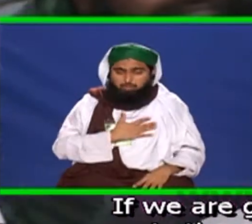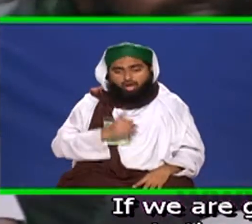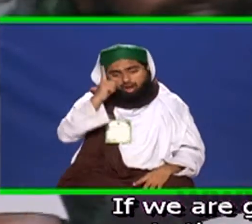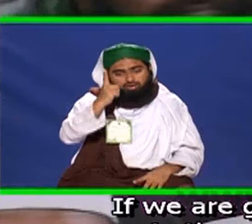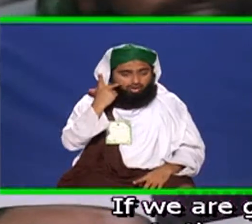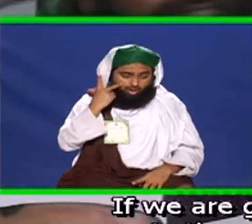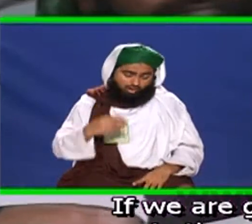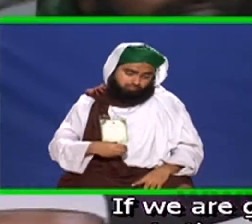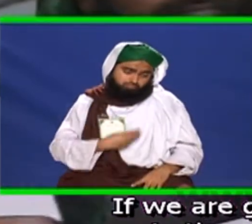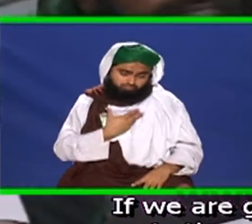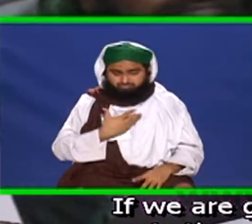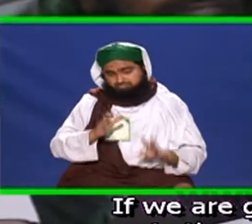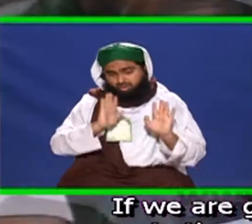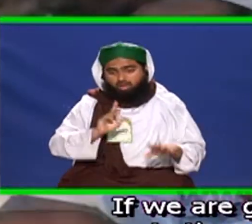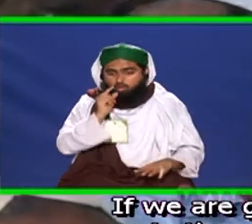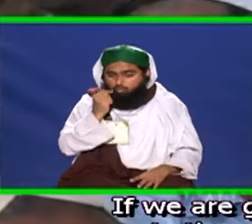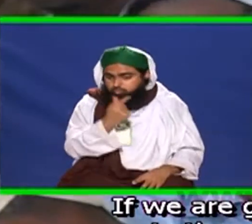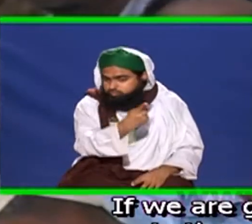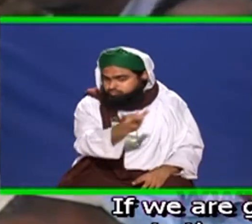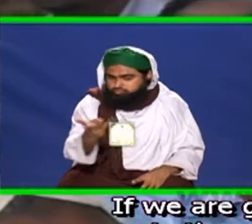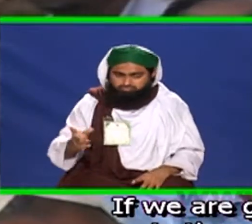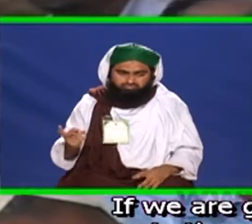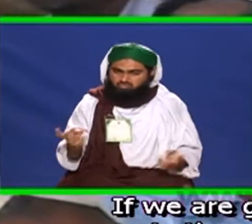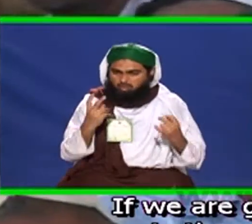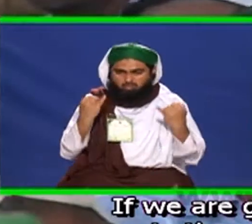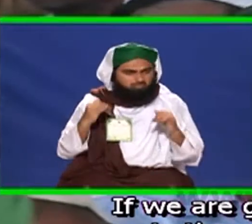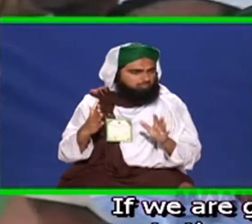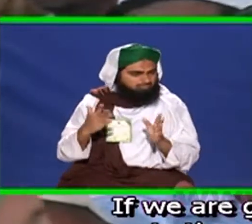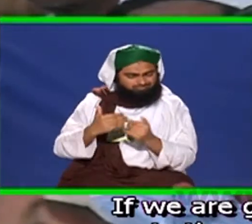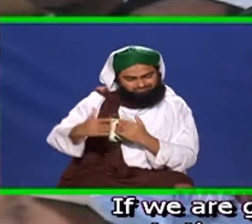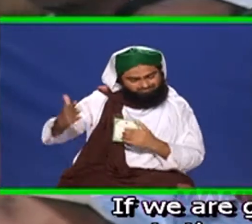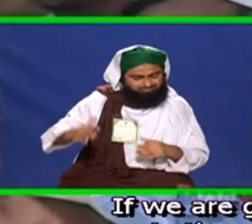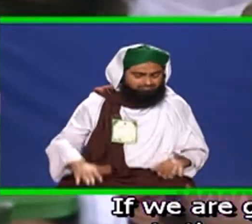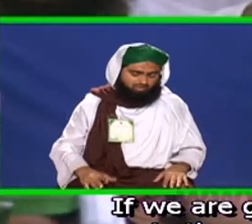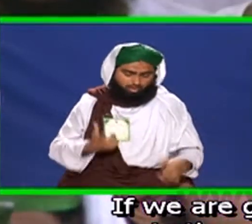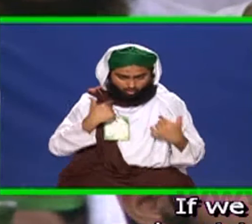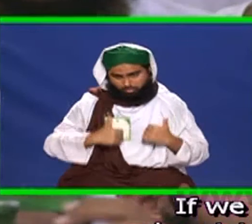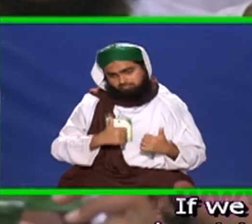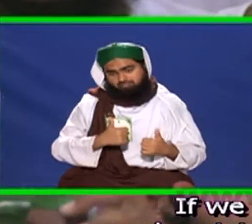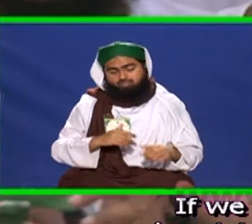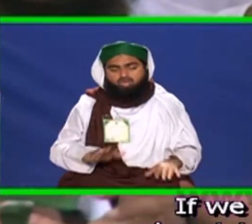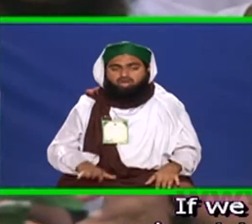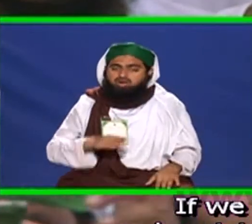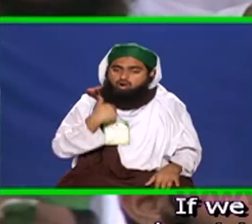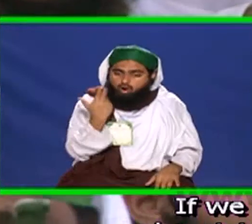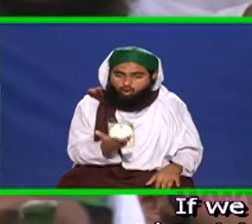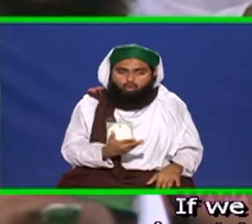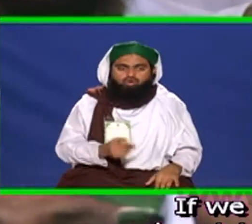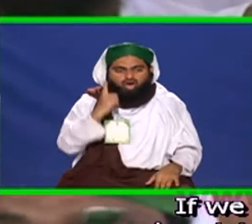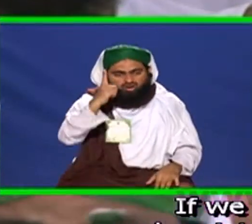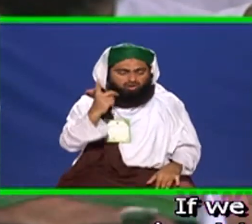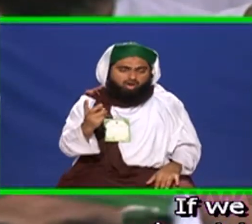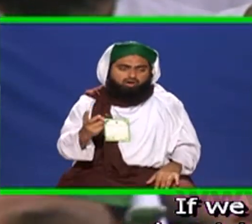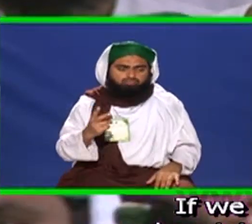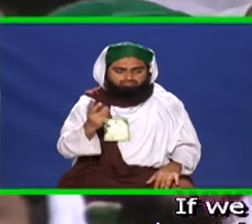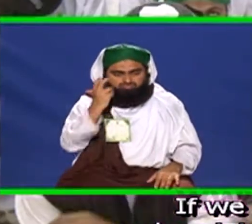के नजदीक अच्छे और मुआशरे के नजदीक जलील है, कोई फर्क नहीं पड़ता हमारी सेहत पर। अगर माज़अल्लाह अल्लाह